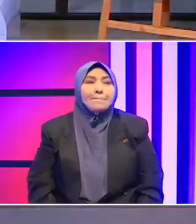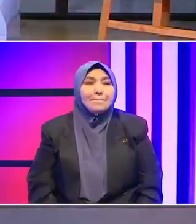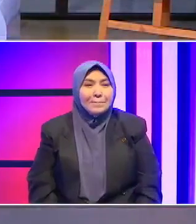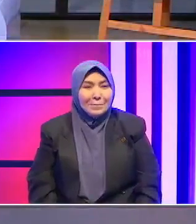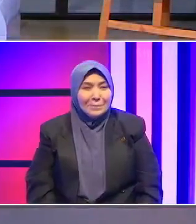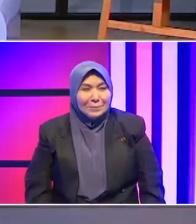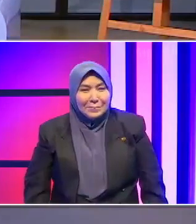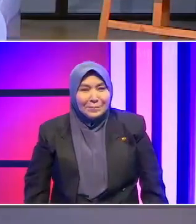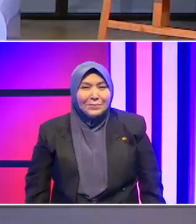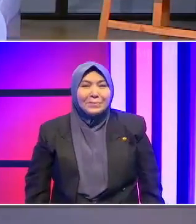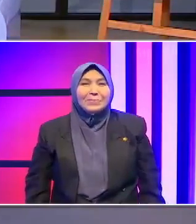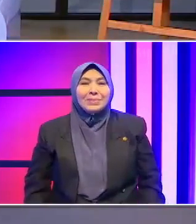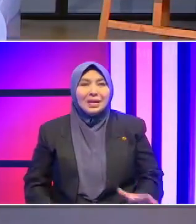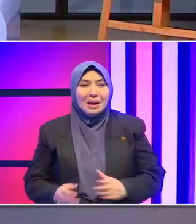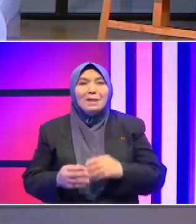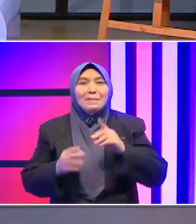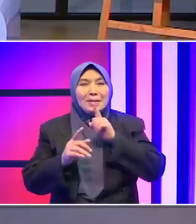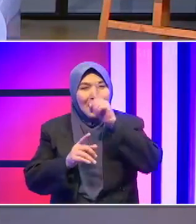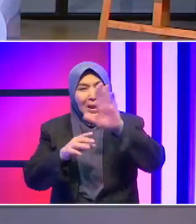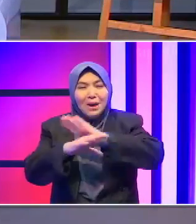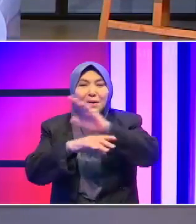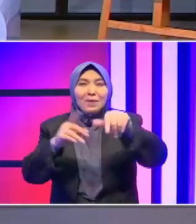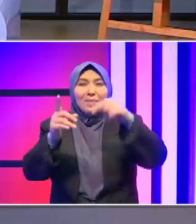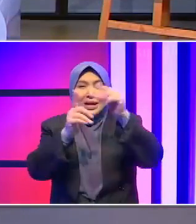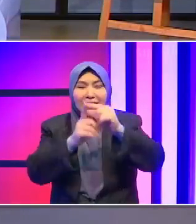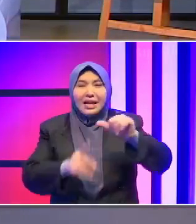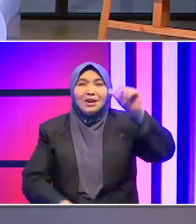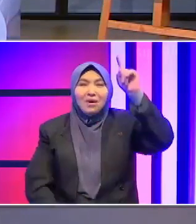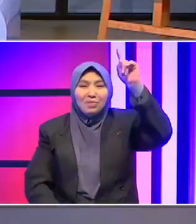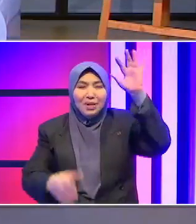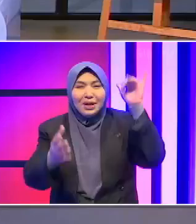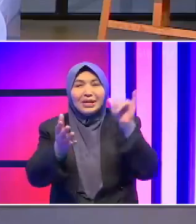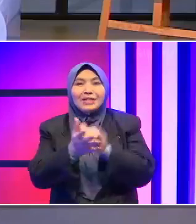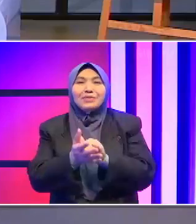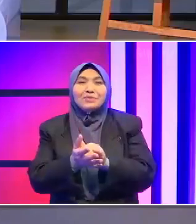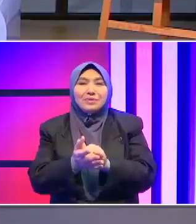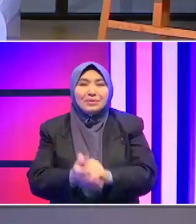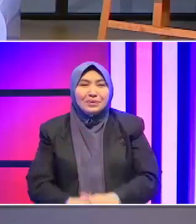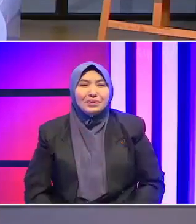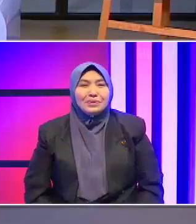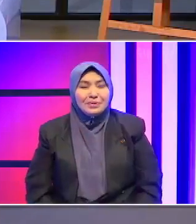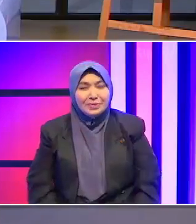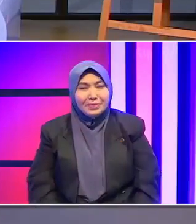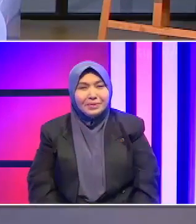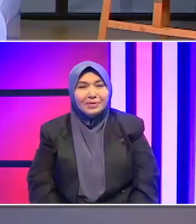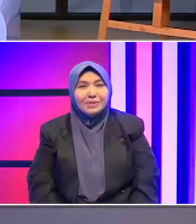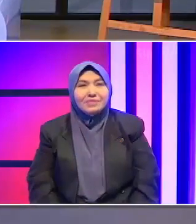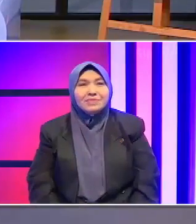خاشعين. صدق الله العظيم.